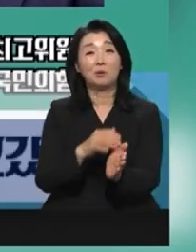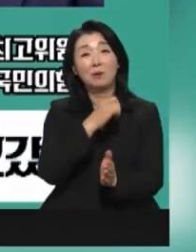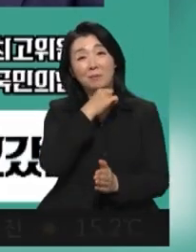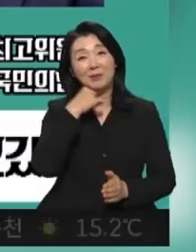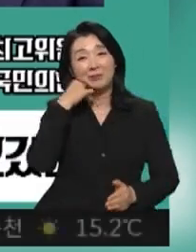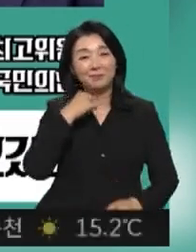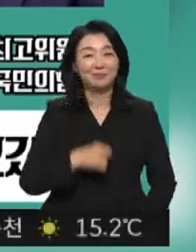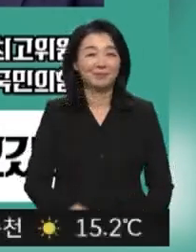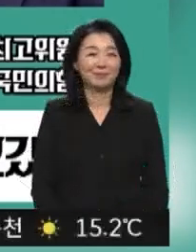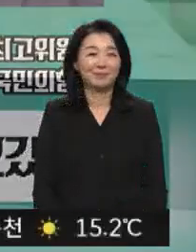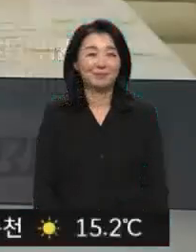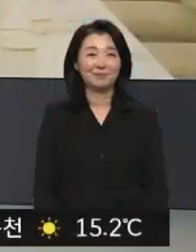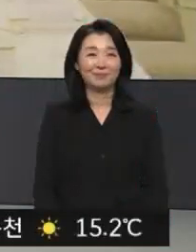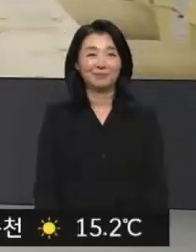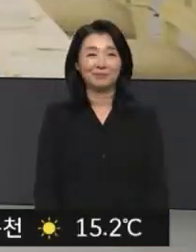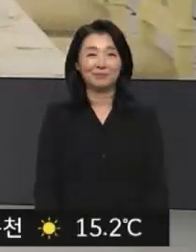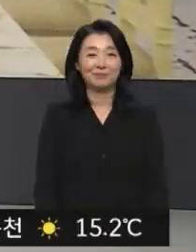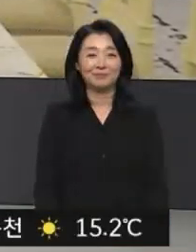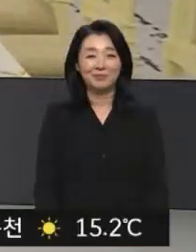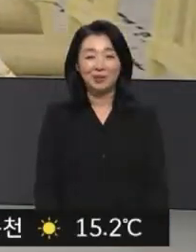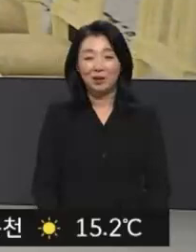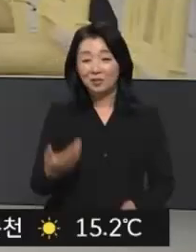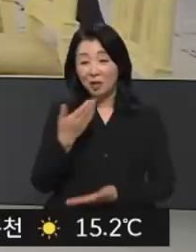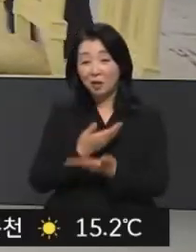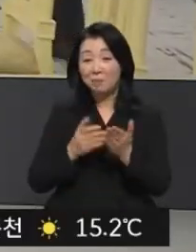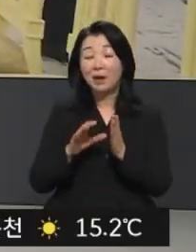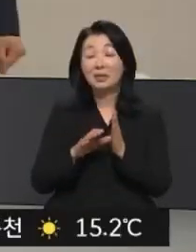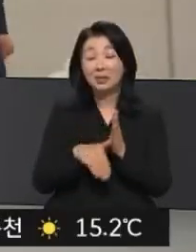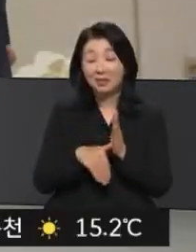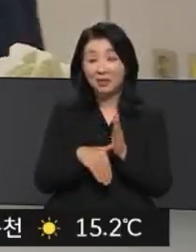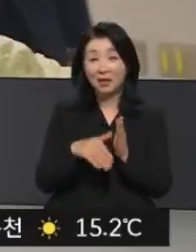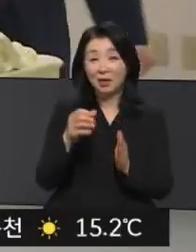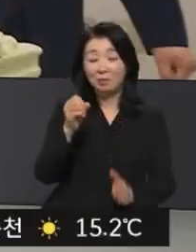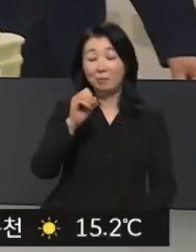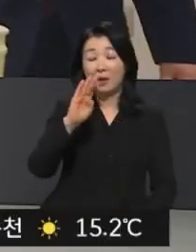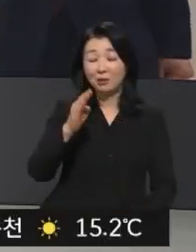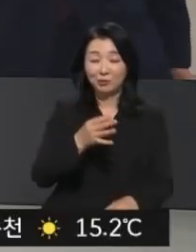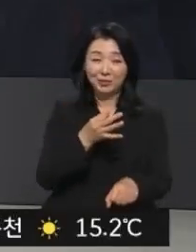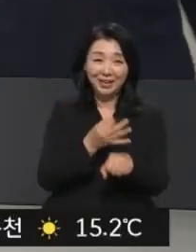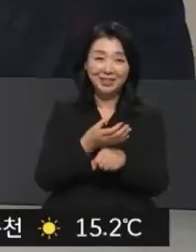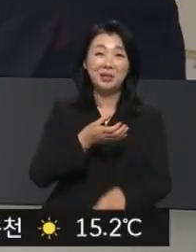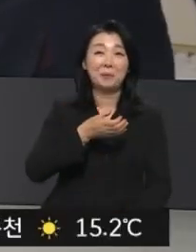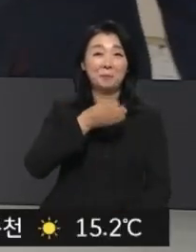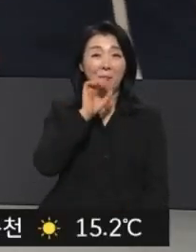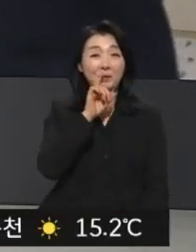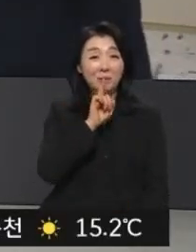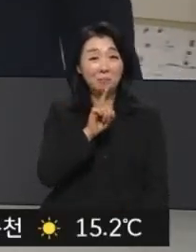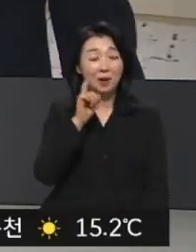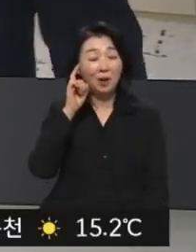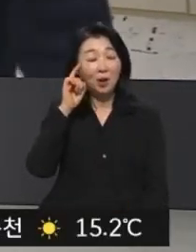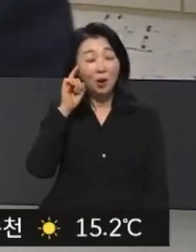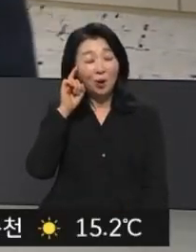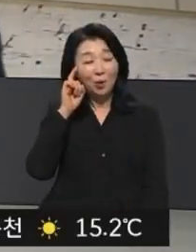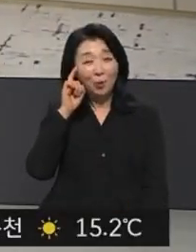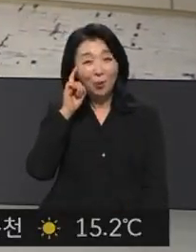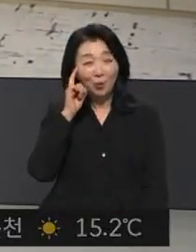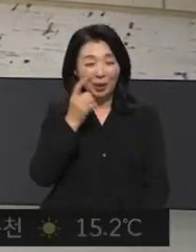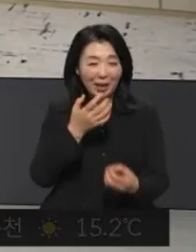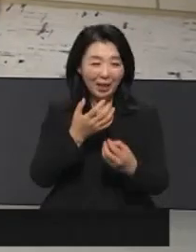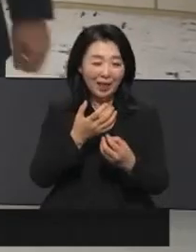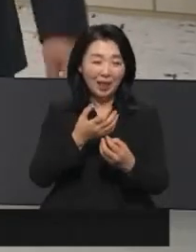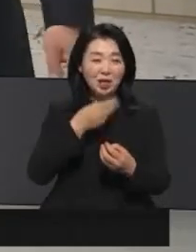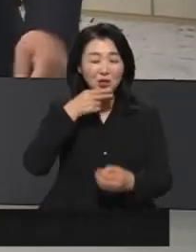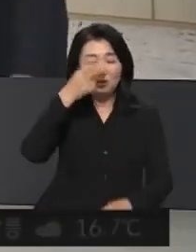맛있어요? 네, 어제 만찬에 이 간단한 맥주 한 잔 정도 곁들였다는 말이 나오자 혹시 해장국 아니냐 이런